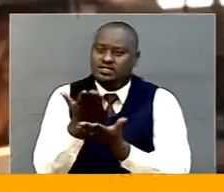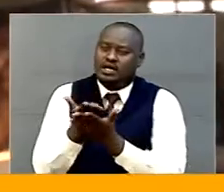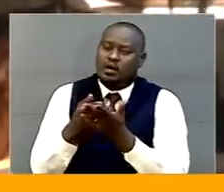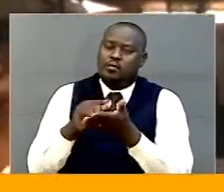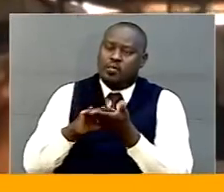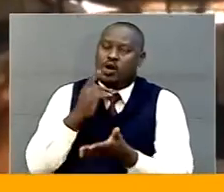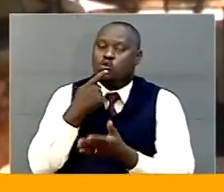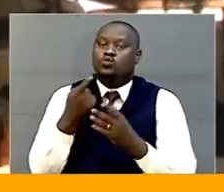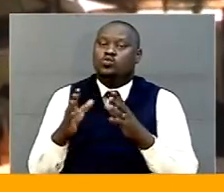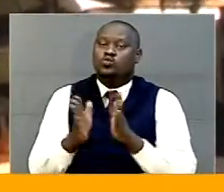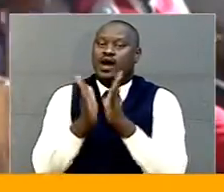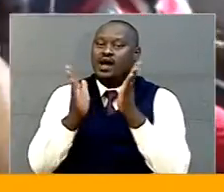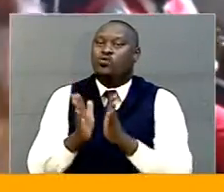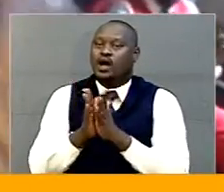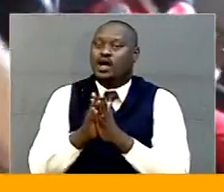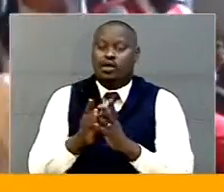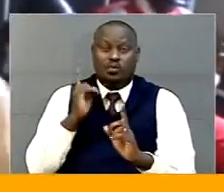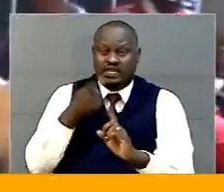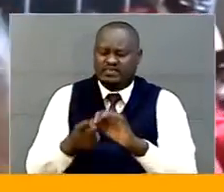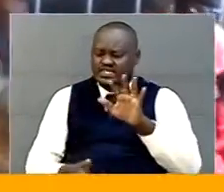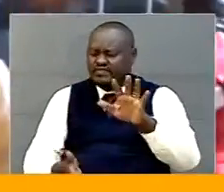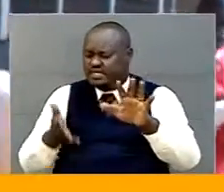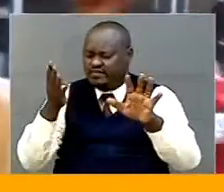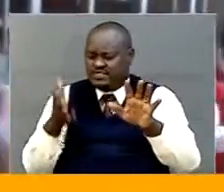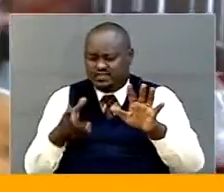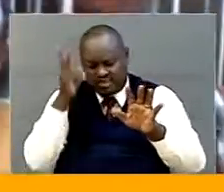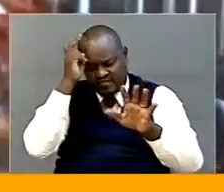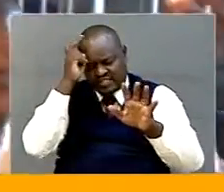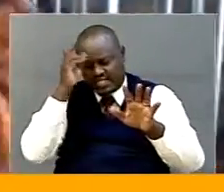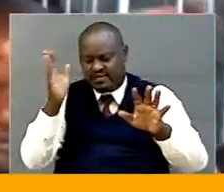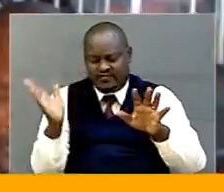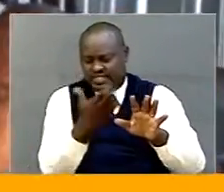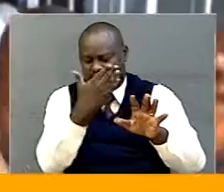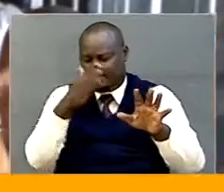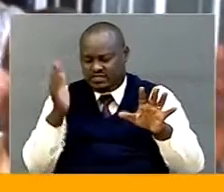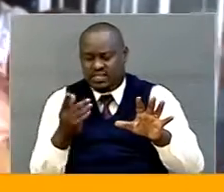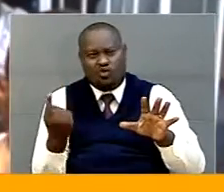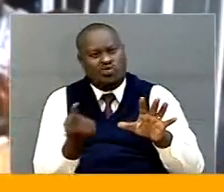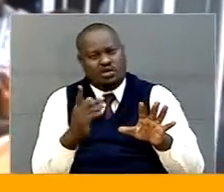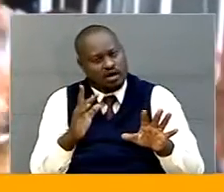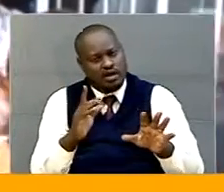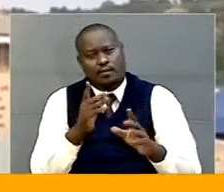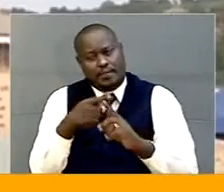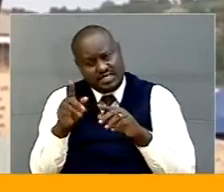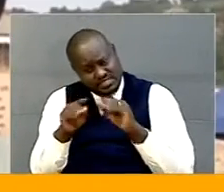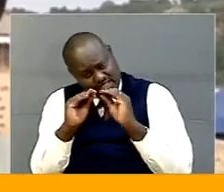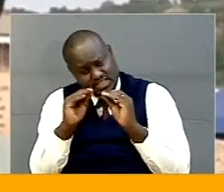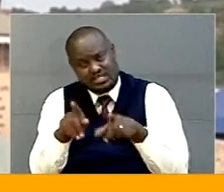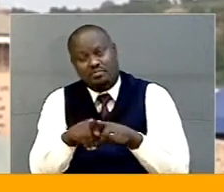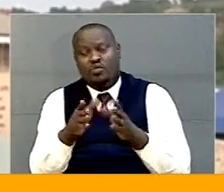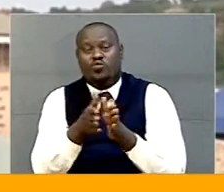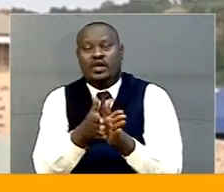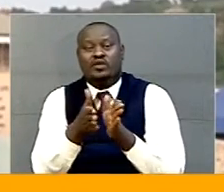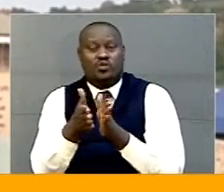b'abalokole obutakoma kugoba bugobi mizimu mu bantu wabula benyigire mu kulaba nga babayamba okuva mu lukookero lw'obwavu. Enye ebiseera mu